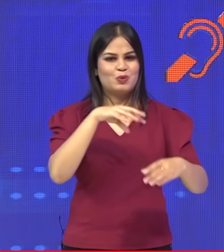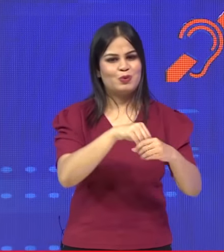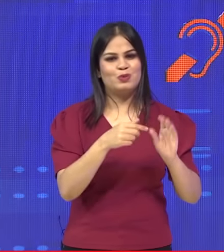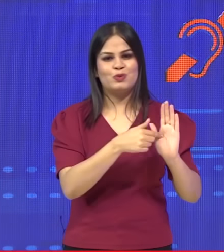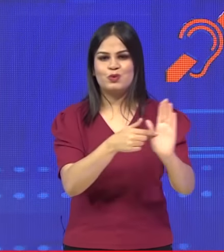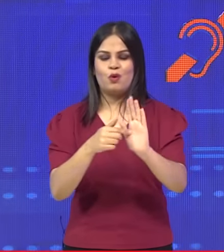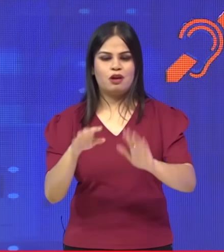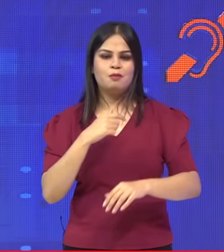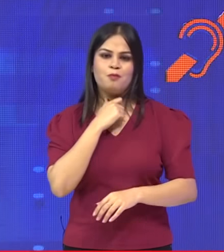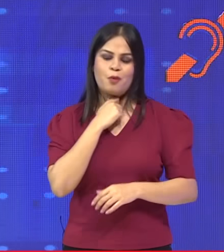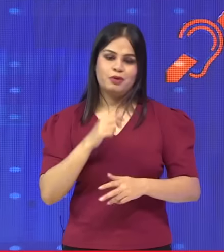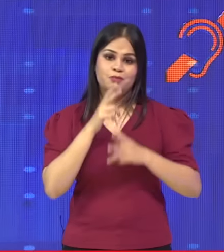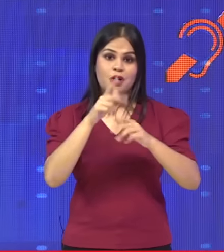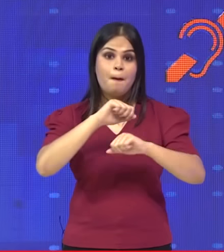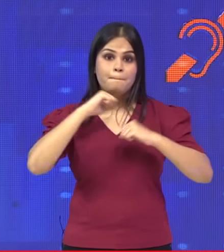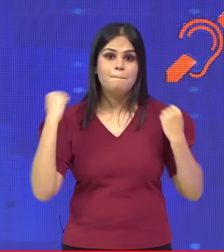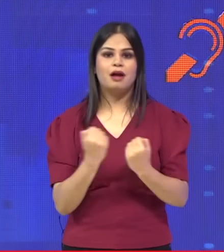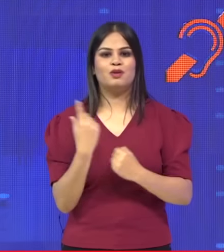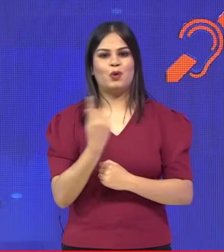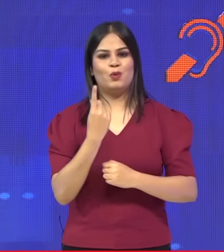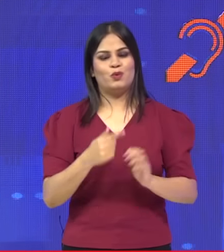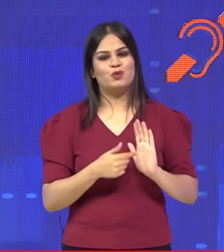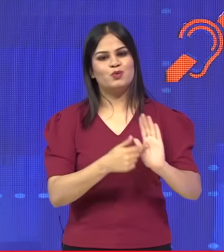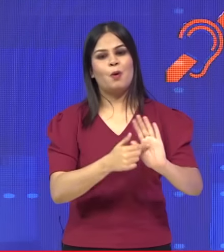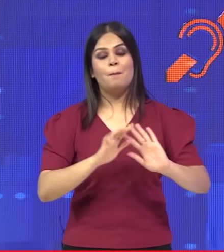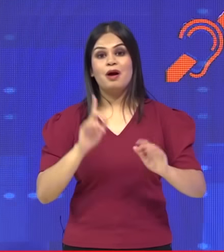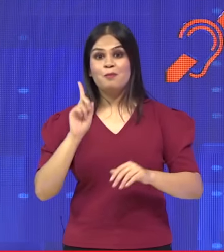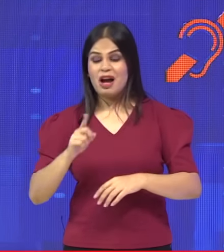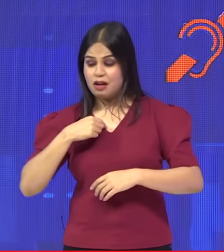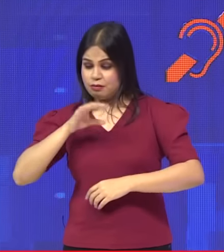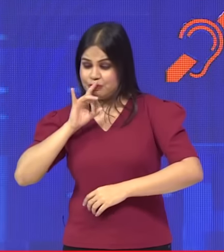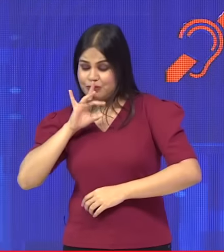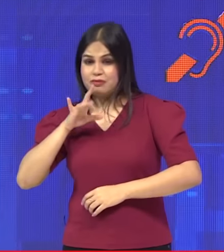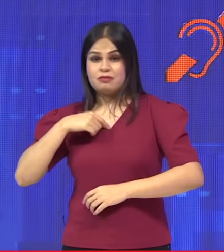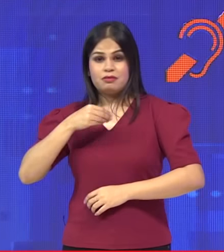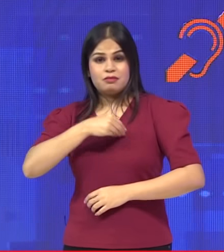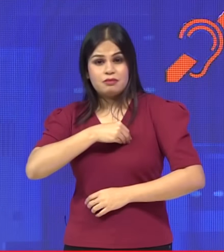गारंटी मेहनत दिखाई देगी वो तकलीफ नहीं दिखाई देगी बिकॉज़